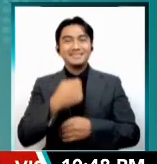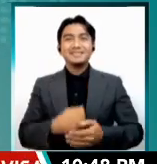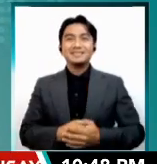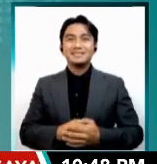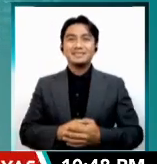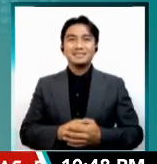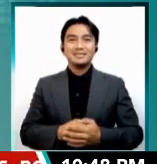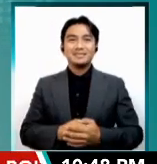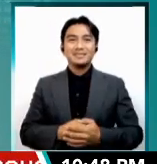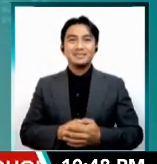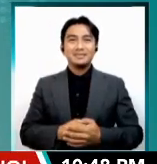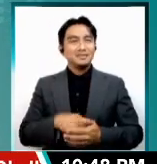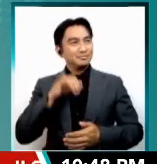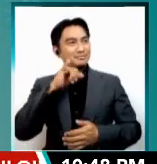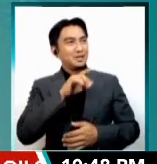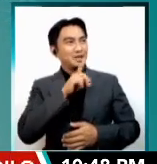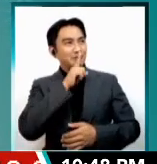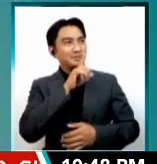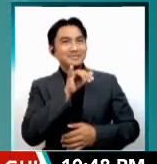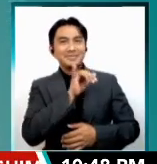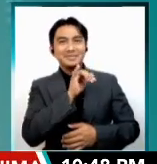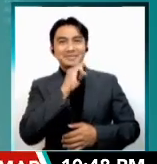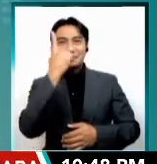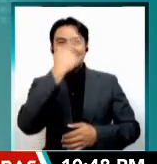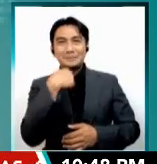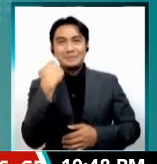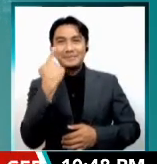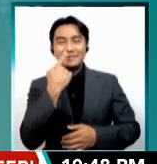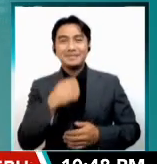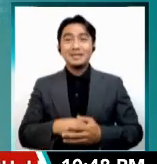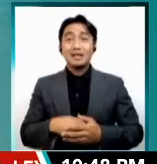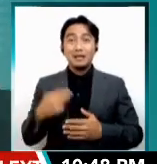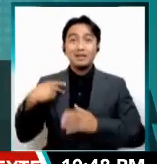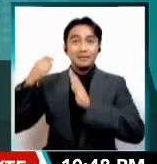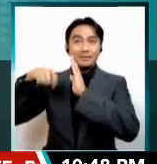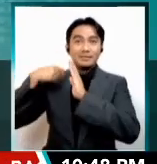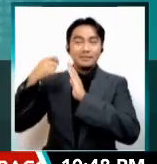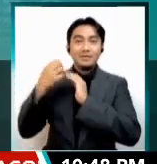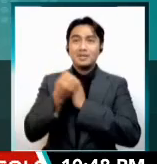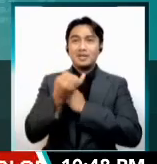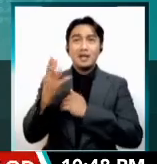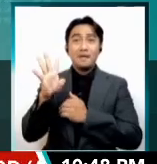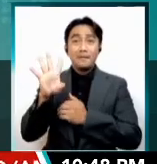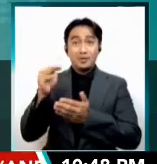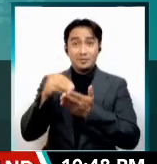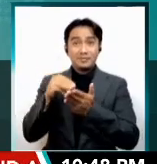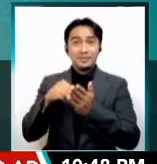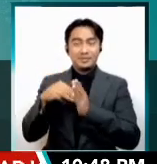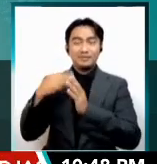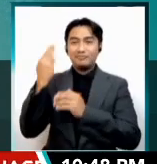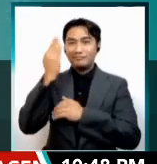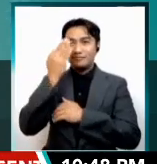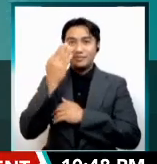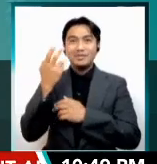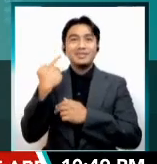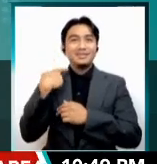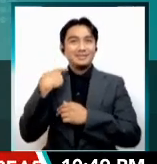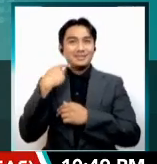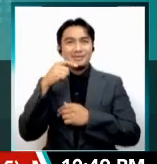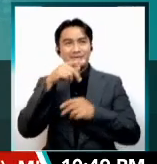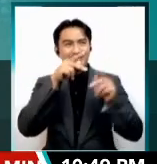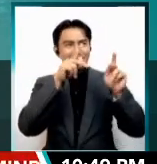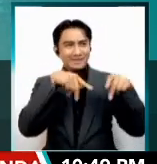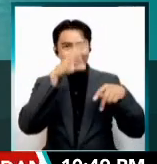Ano nga naman? Sa video na may more than 4 million views na, makikitang sculpture ng lalaking